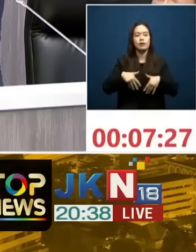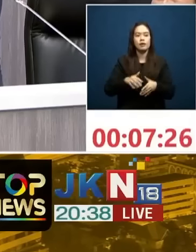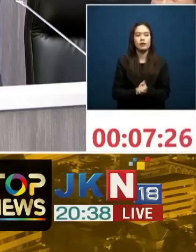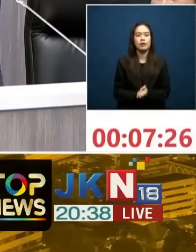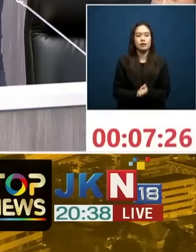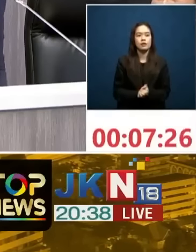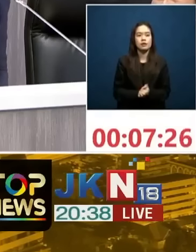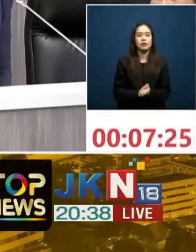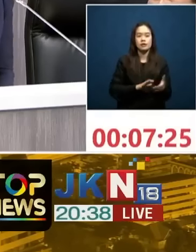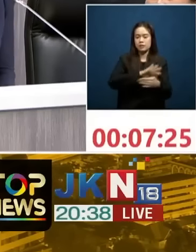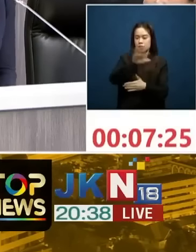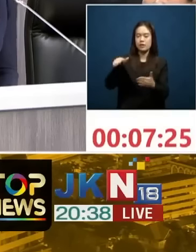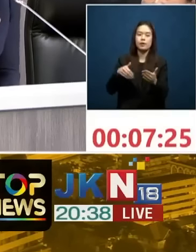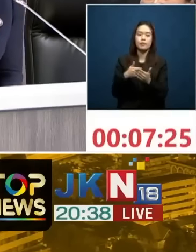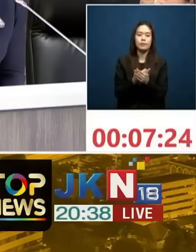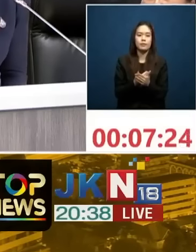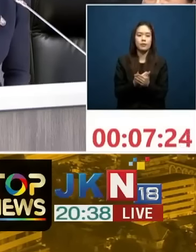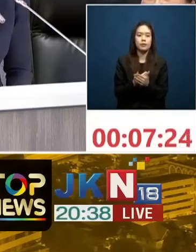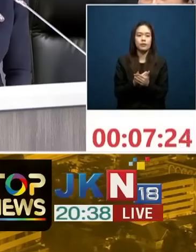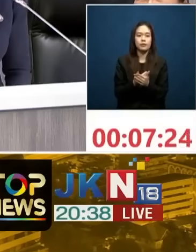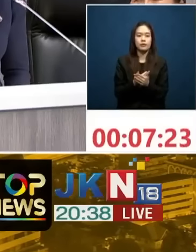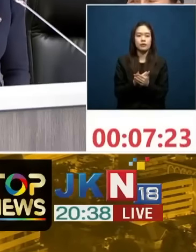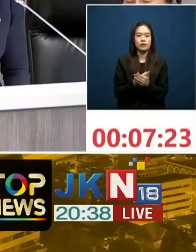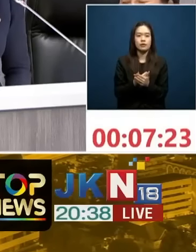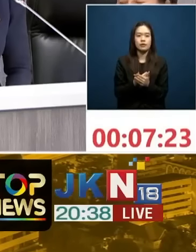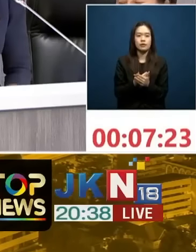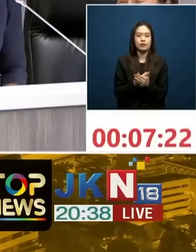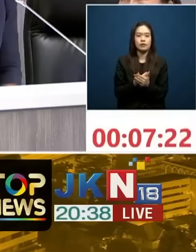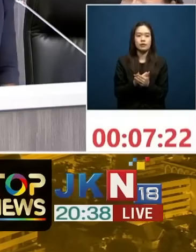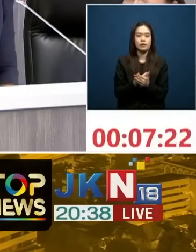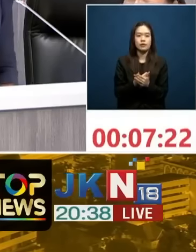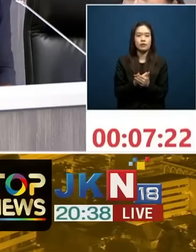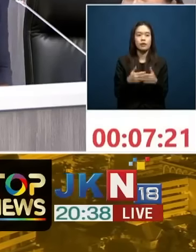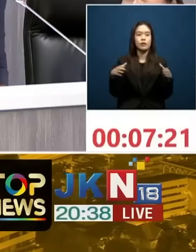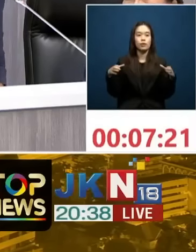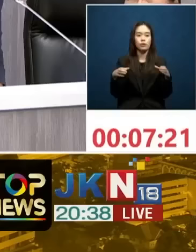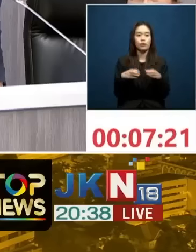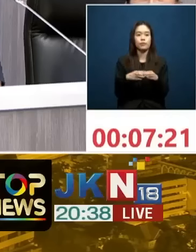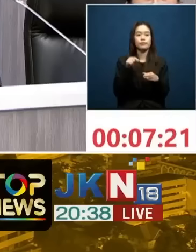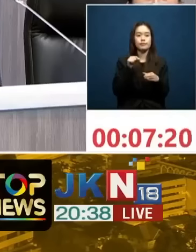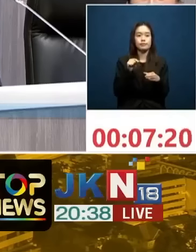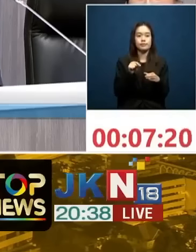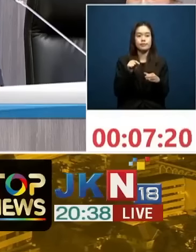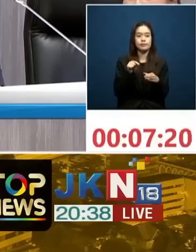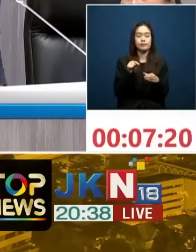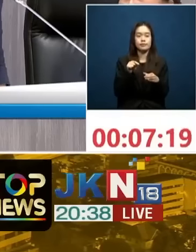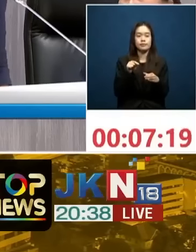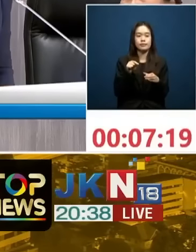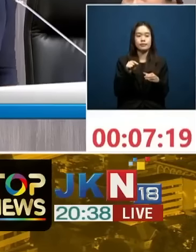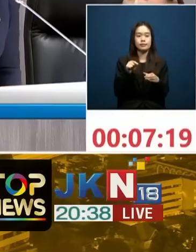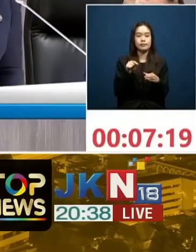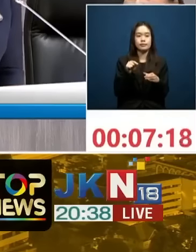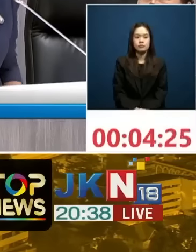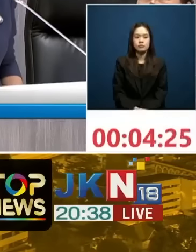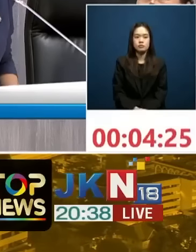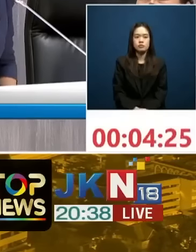ๆดีชาวบ้านก็ชอบแจกเงินชาวบ้านก็ชอบแต่ว่าทำไมจะต้องแจกเป็นดิ